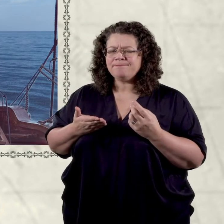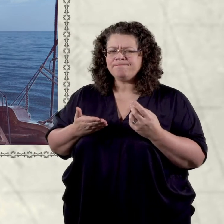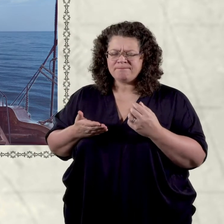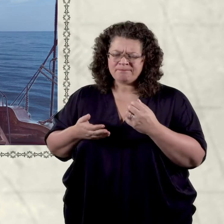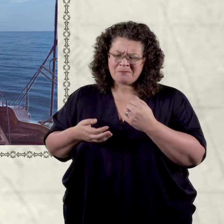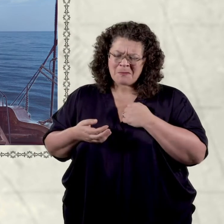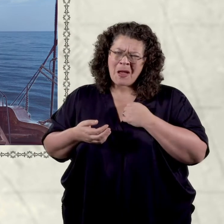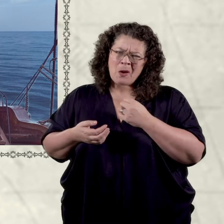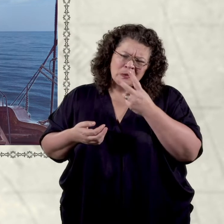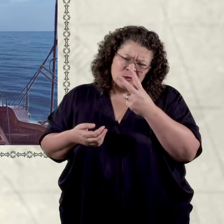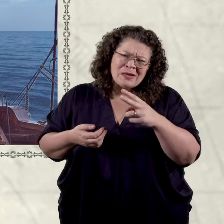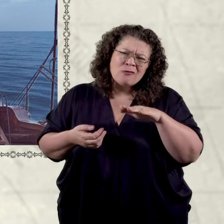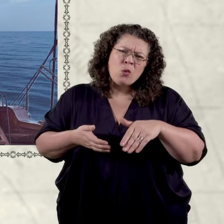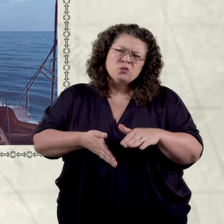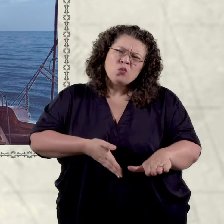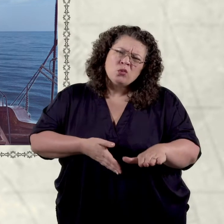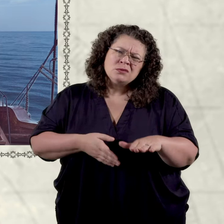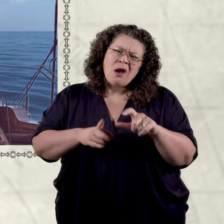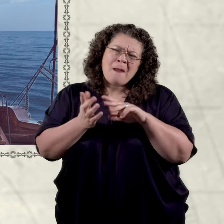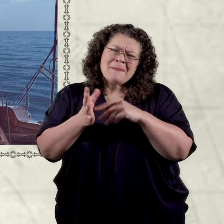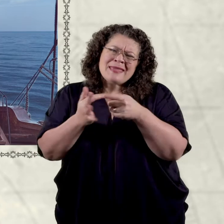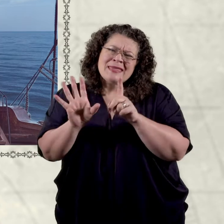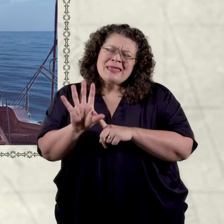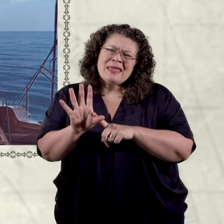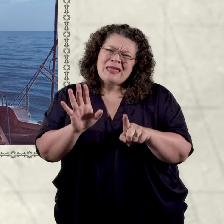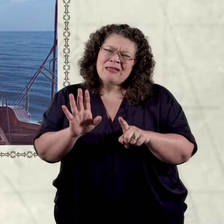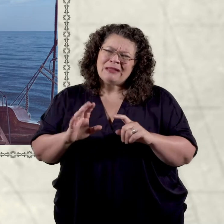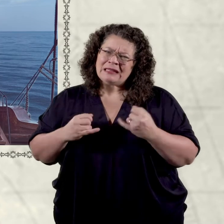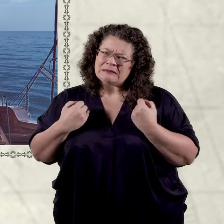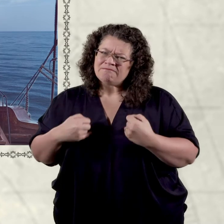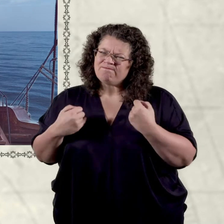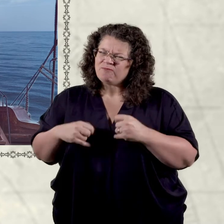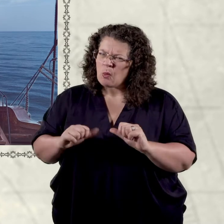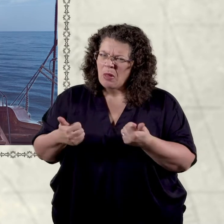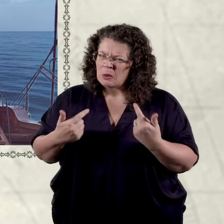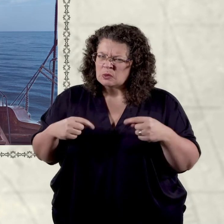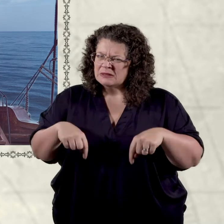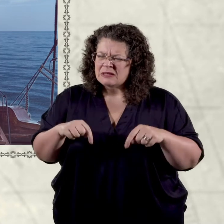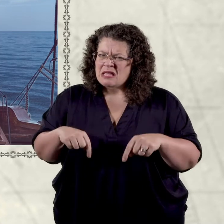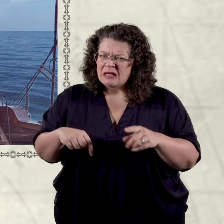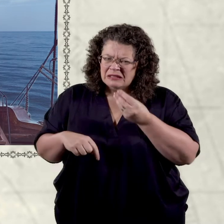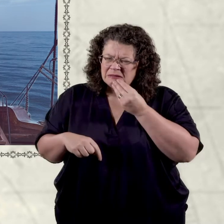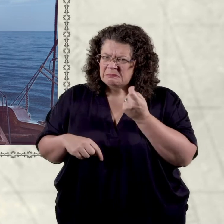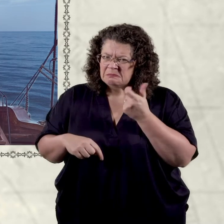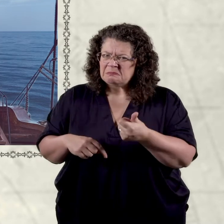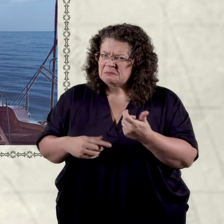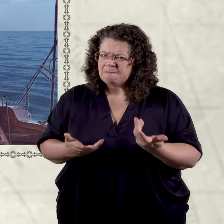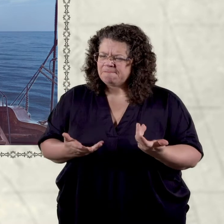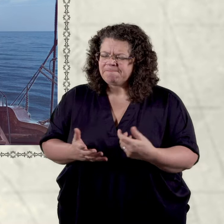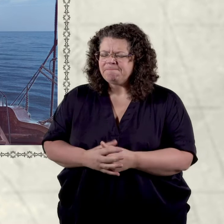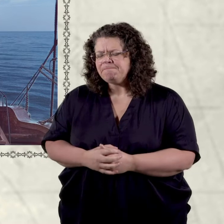nath Mary mi ddim bwyta lot heddiw, ddim yn teimlo'n dda.